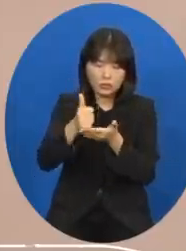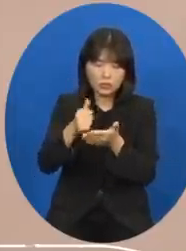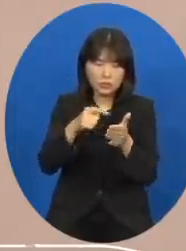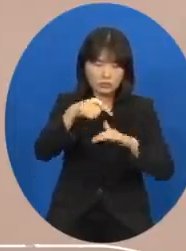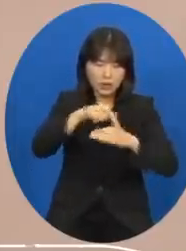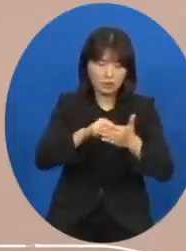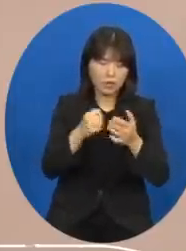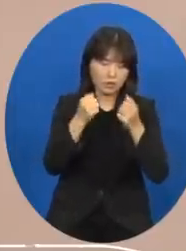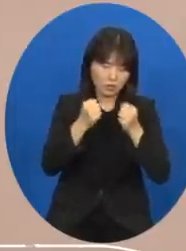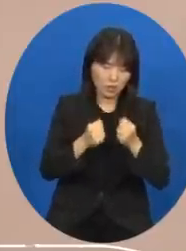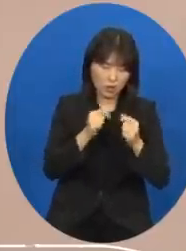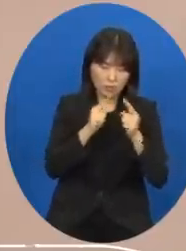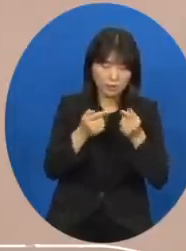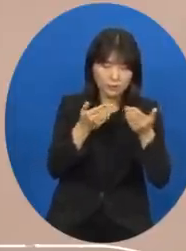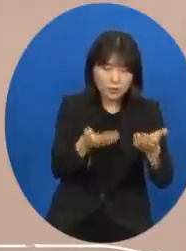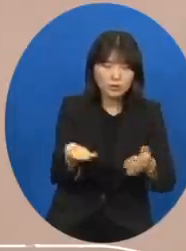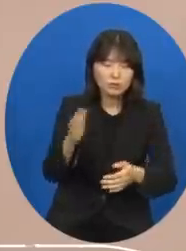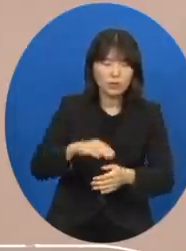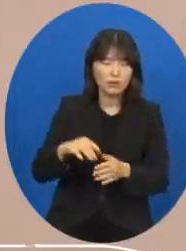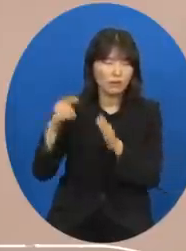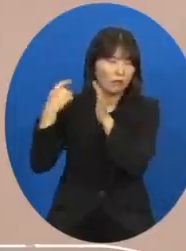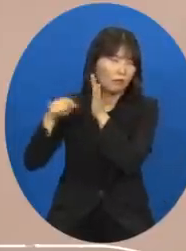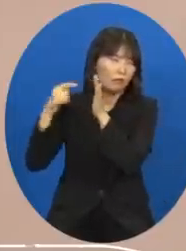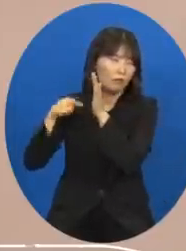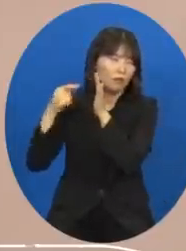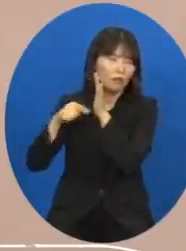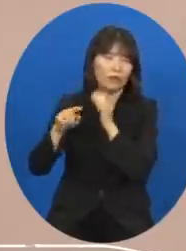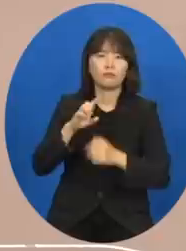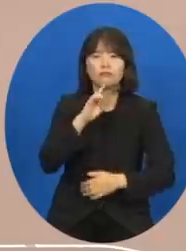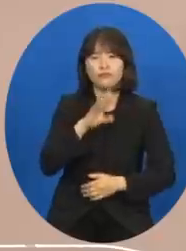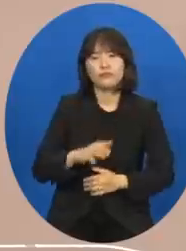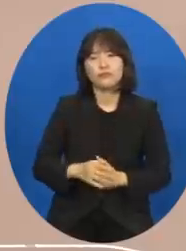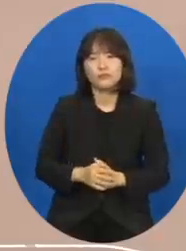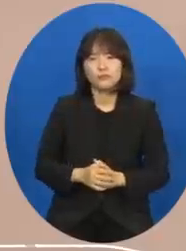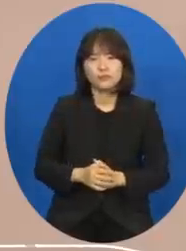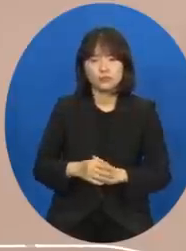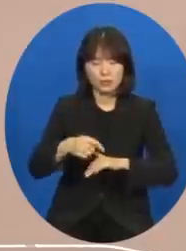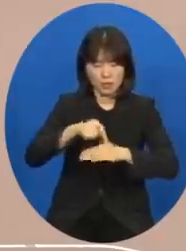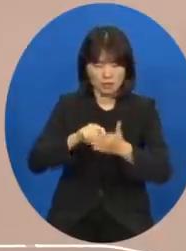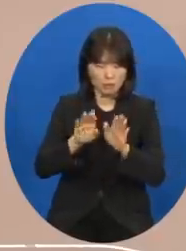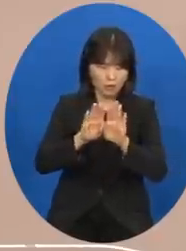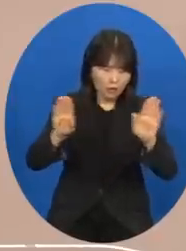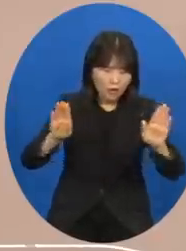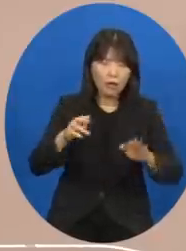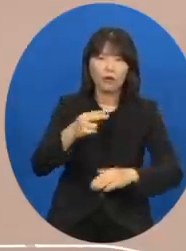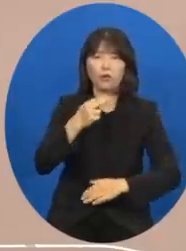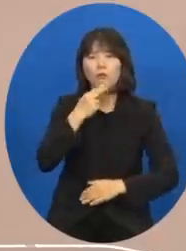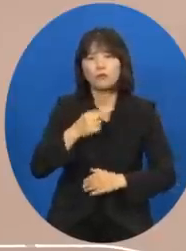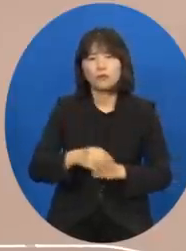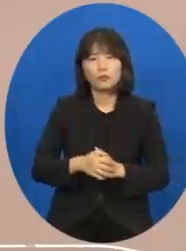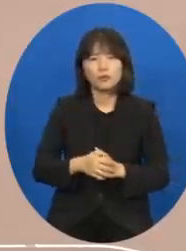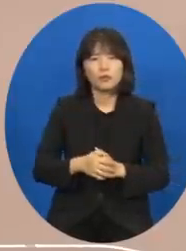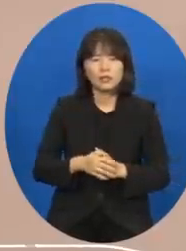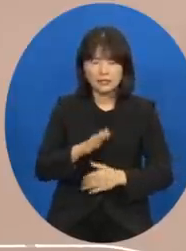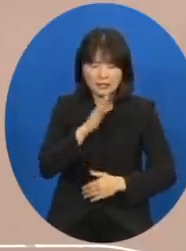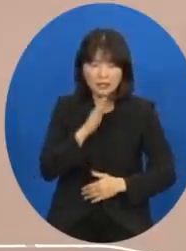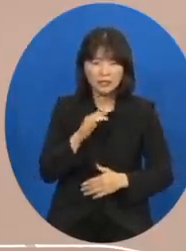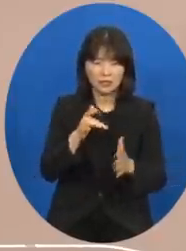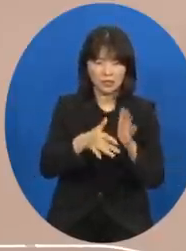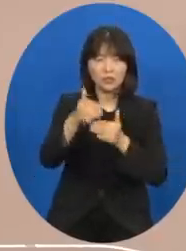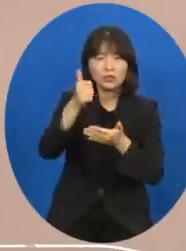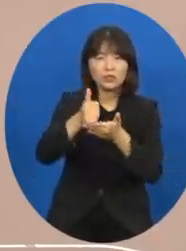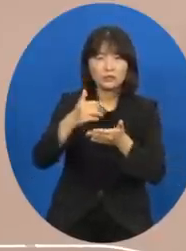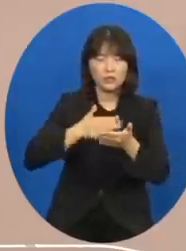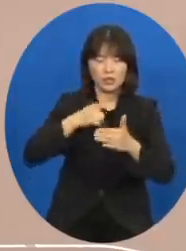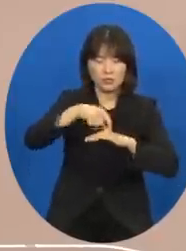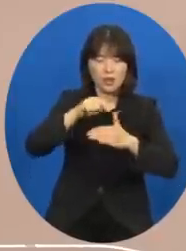계시다고 말씀했는데도 건성으로 듣는 거예요. 마음을 열지 않은 거예요. 아직까지 진짜 예수님이 내